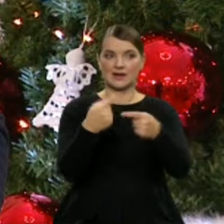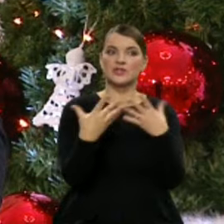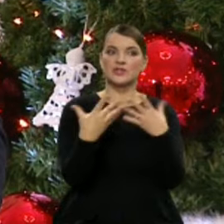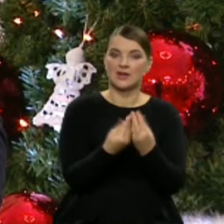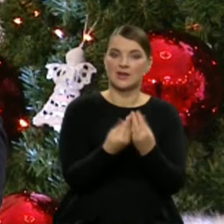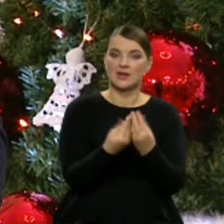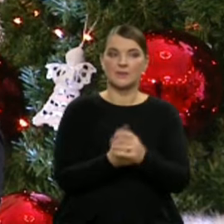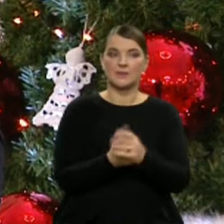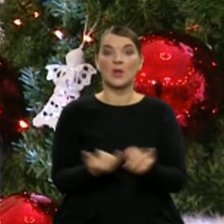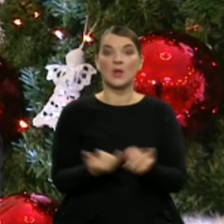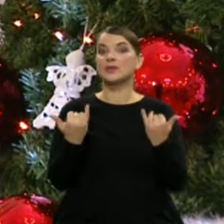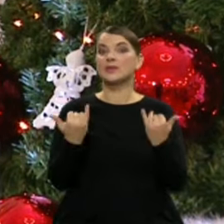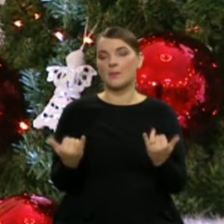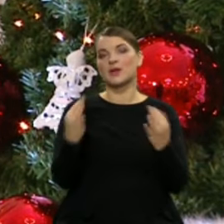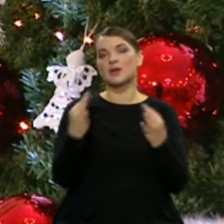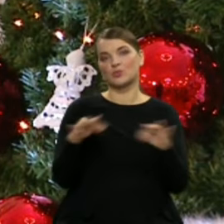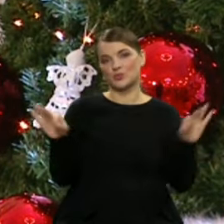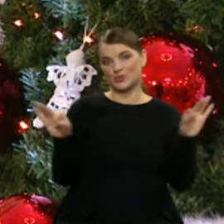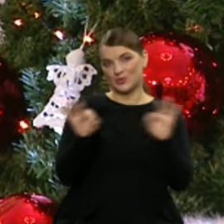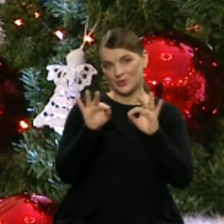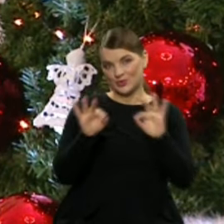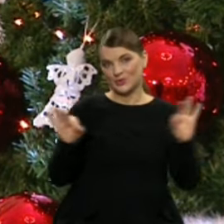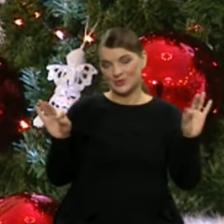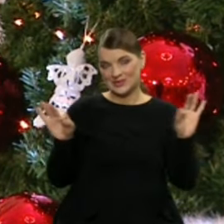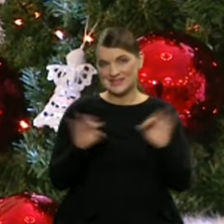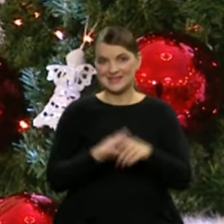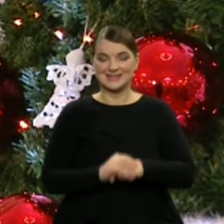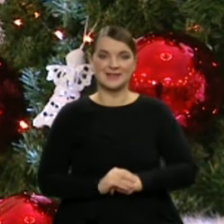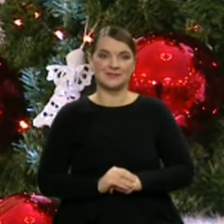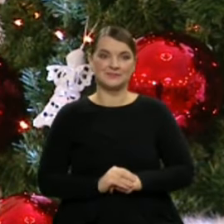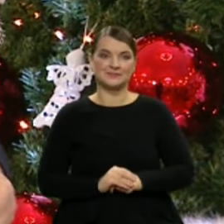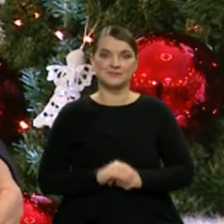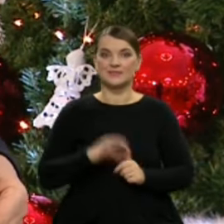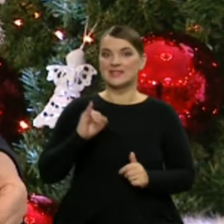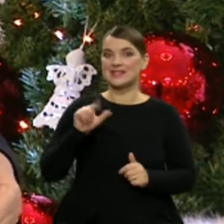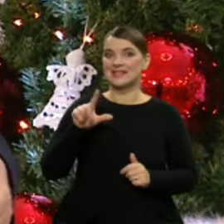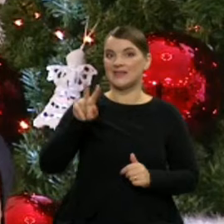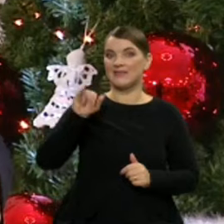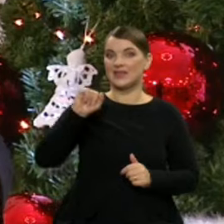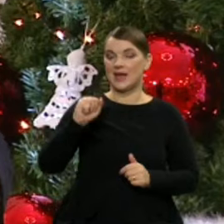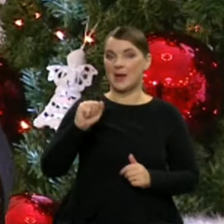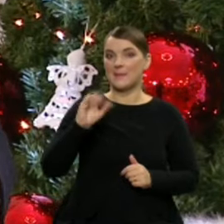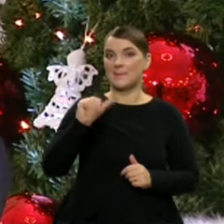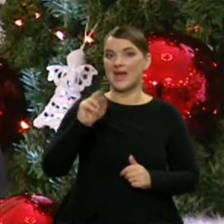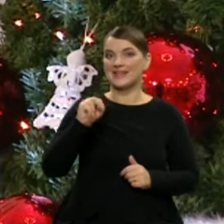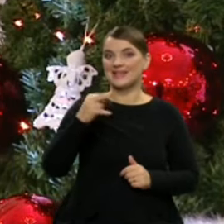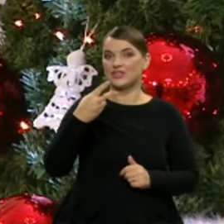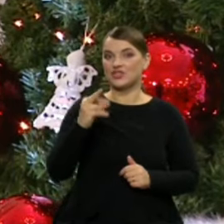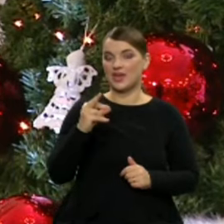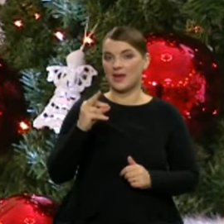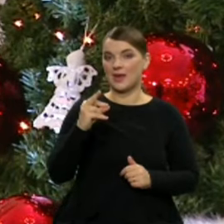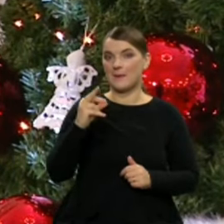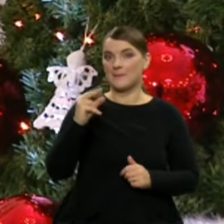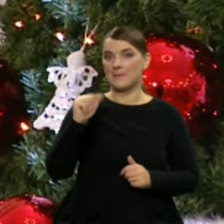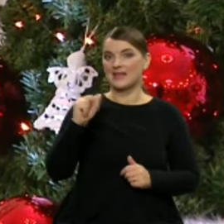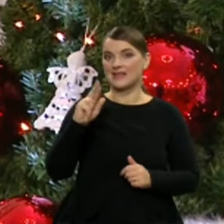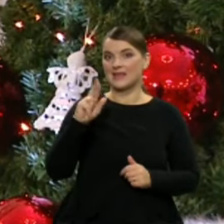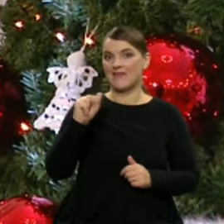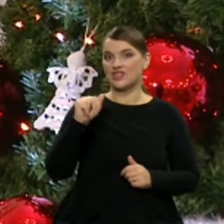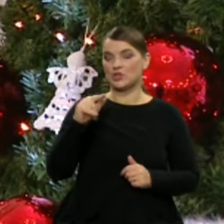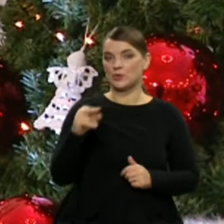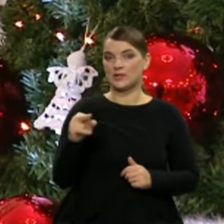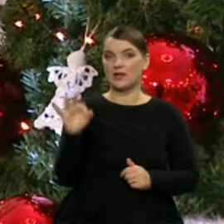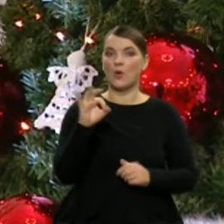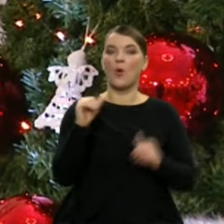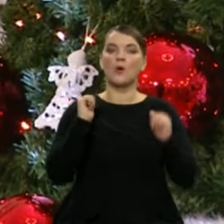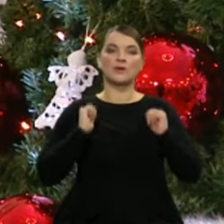dabar laikas muzikos kūriniui. Silvija Beatričė Petkevičiūtė atliks kūrinį